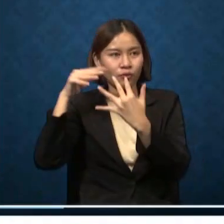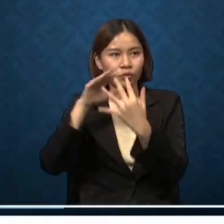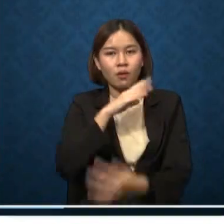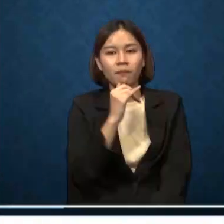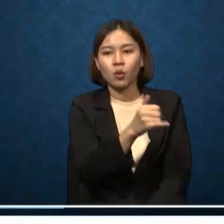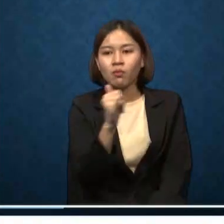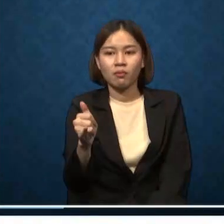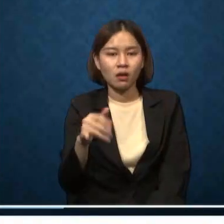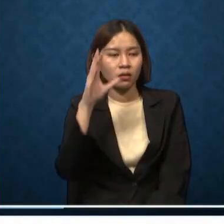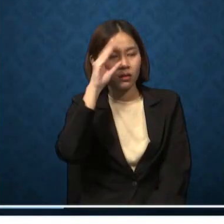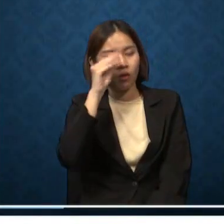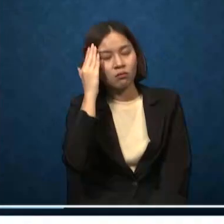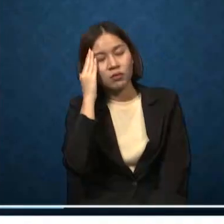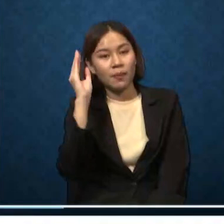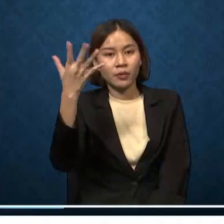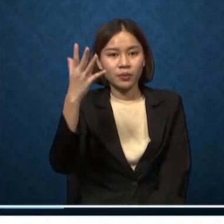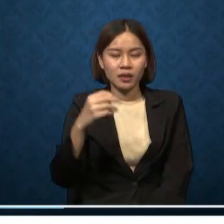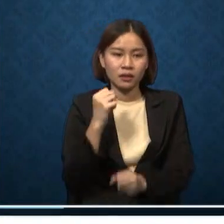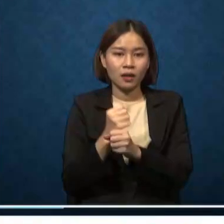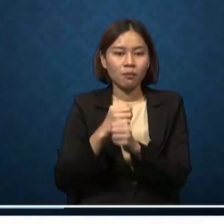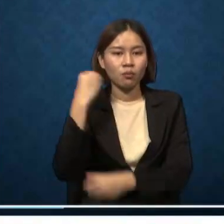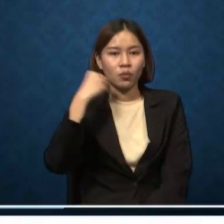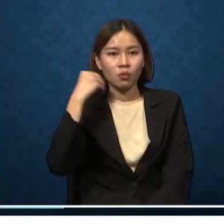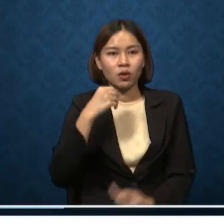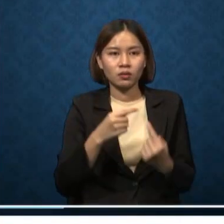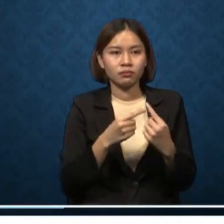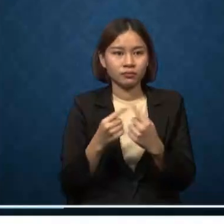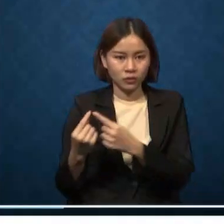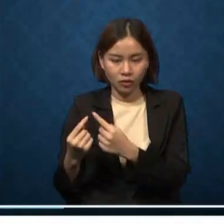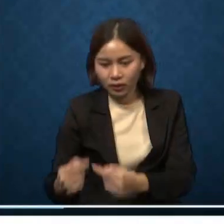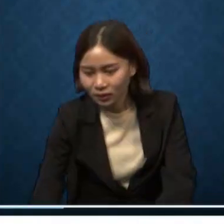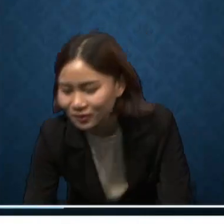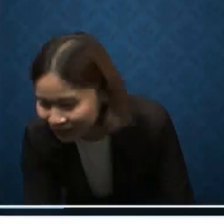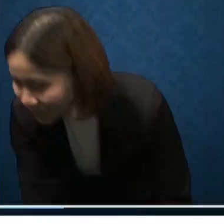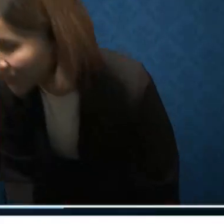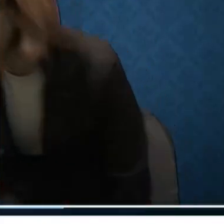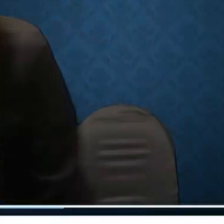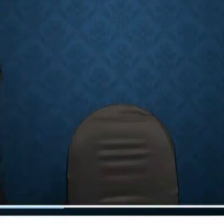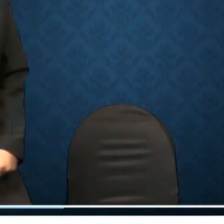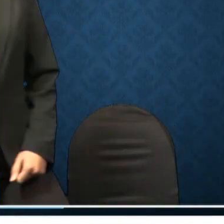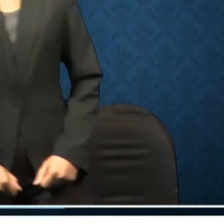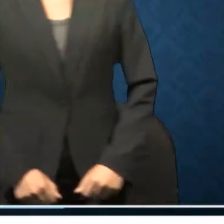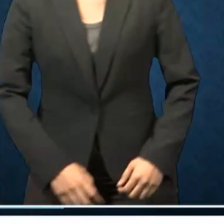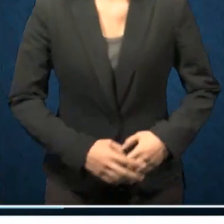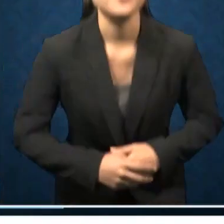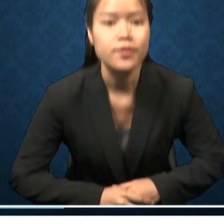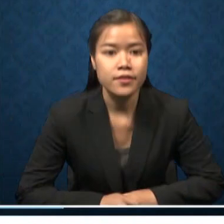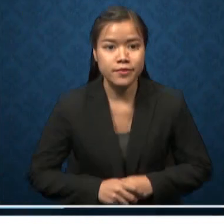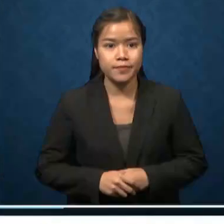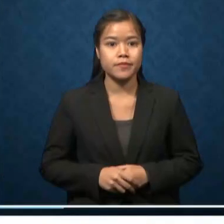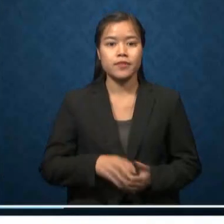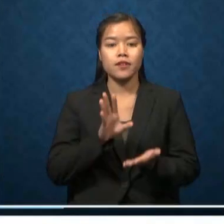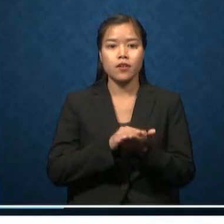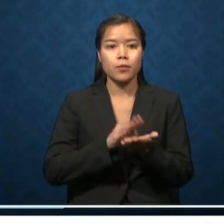เดินมาไม่หลับไม่นอนนะคะทำอะไรซ้ำๆต่อเลยค่ะคราวนี้ข้อมูลสิ่งที่เรากังวลอีกอย่างนึงที่เรา